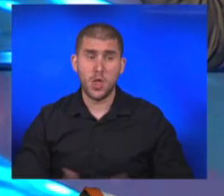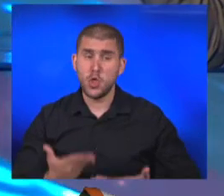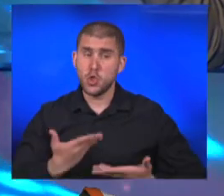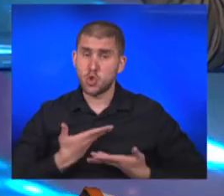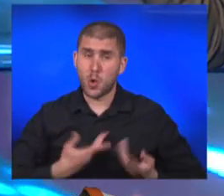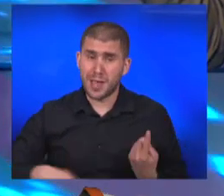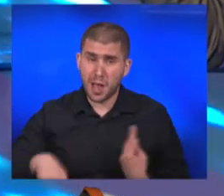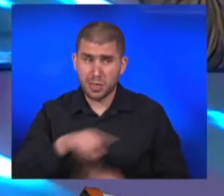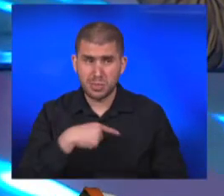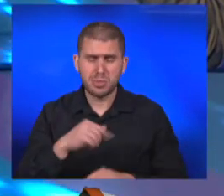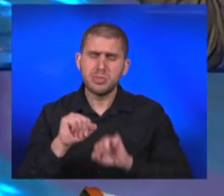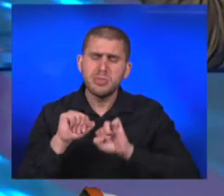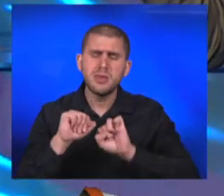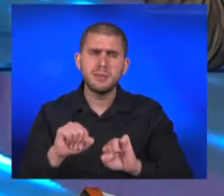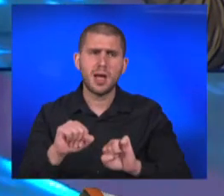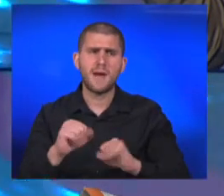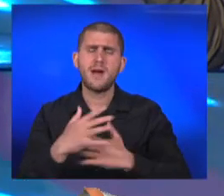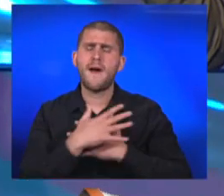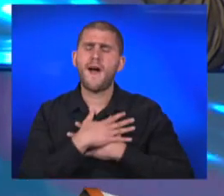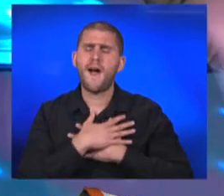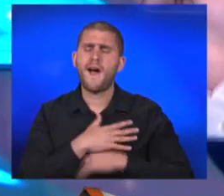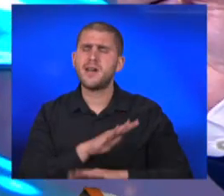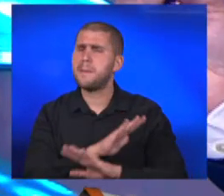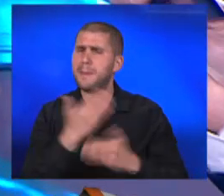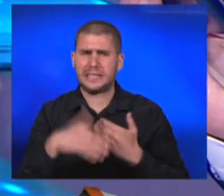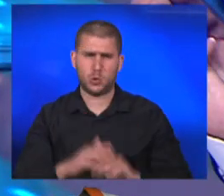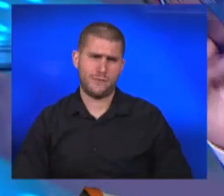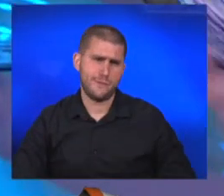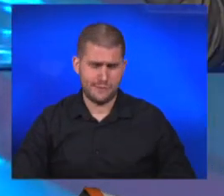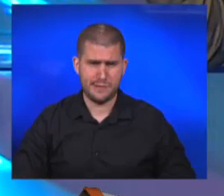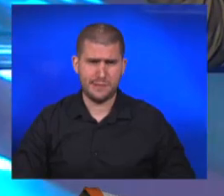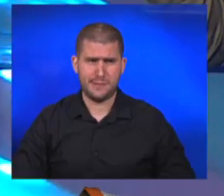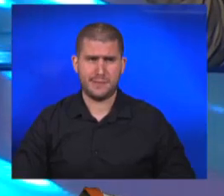לנו תמיכה ואהבה אין קץ.